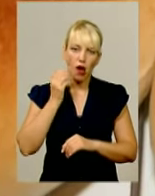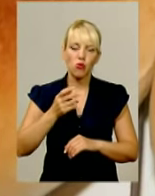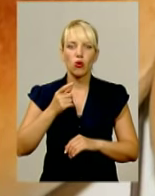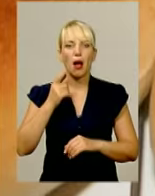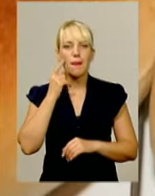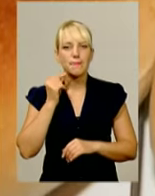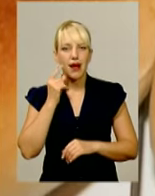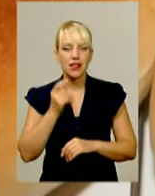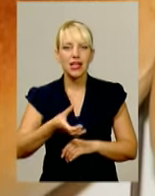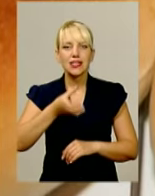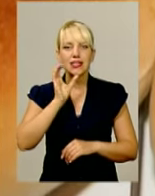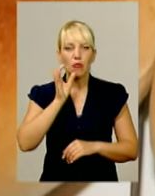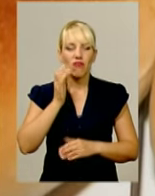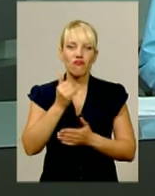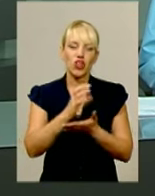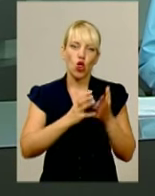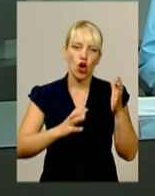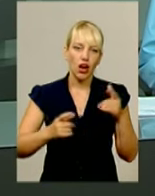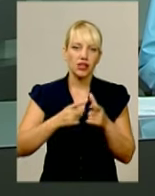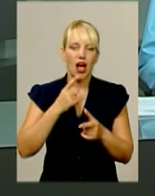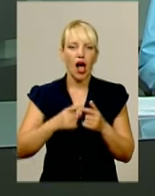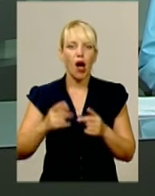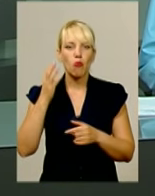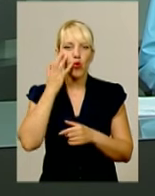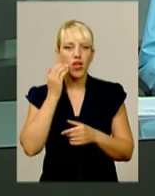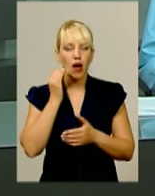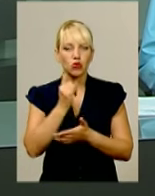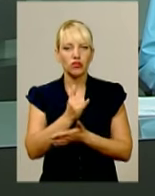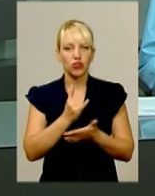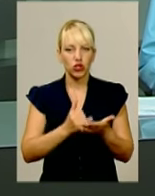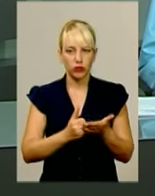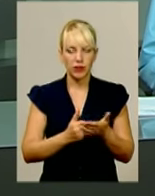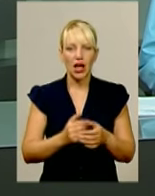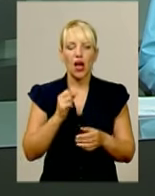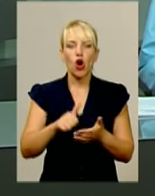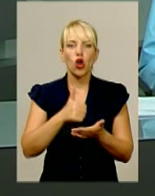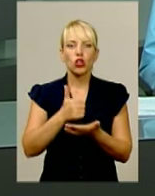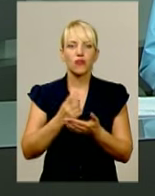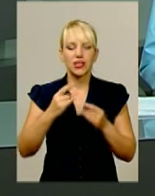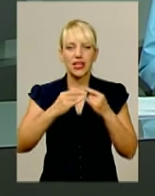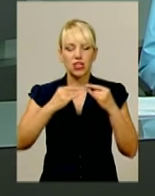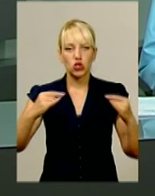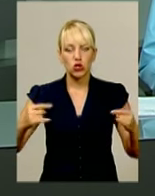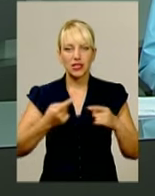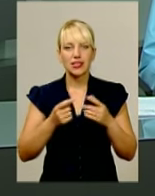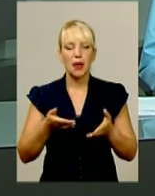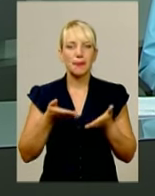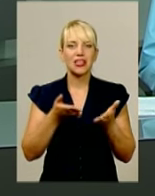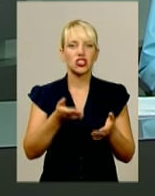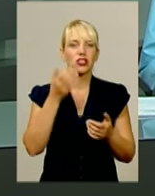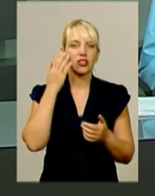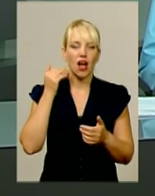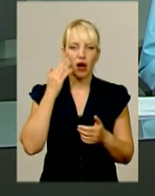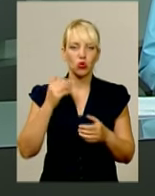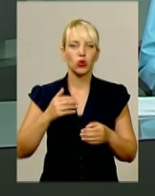запиваючи виноградним або яблучним вином, щоб садовина родила. Головні на святковому столі – печені яблука, штруделі з